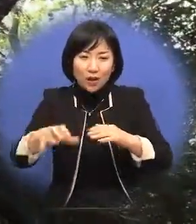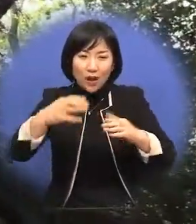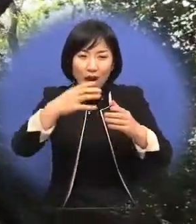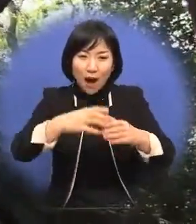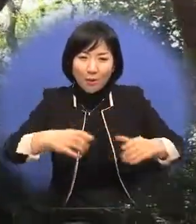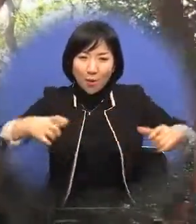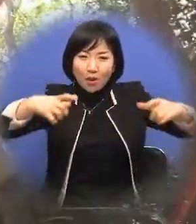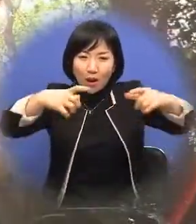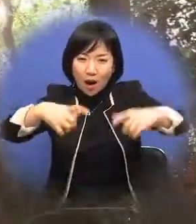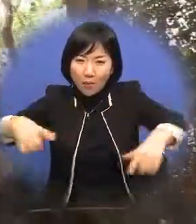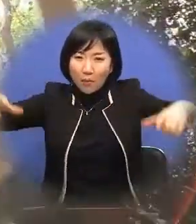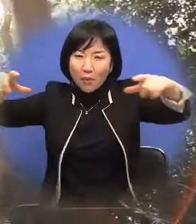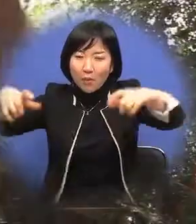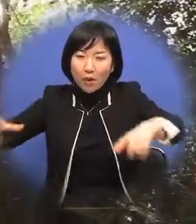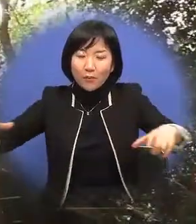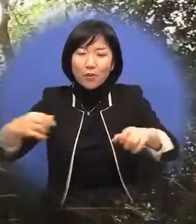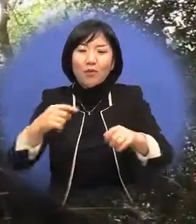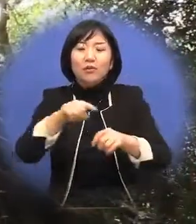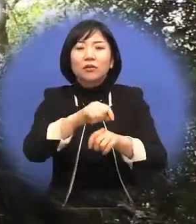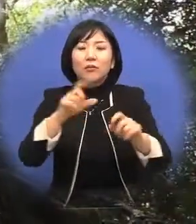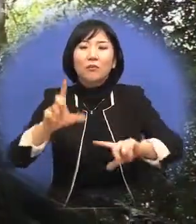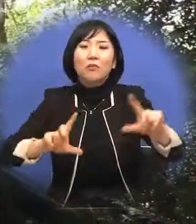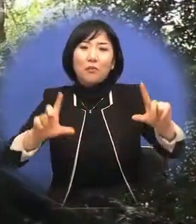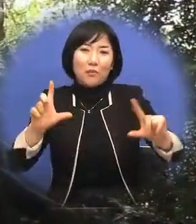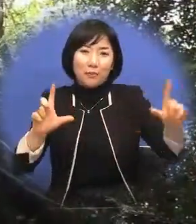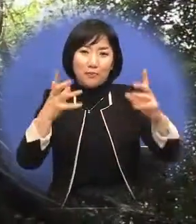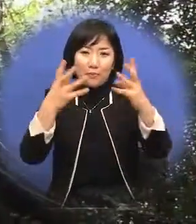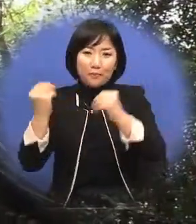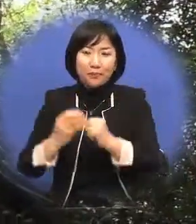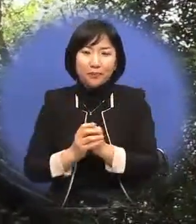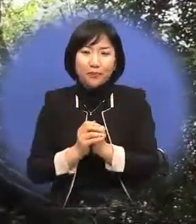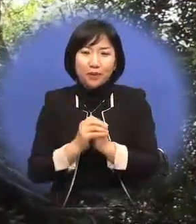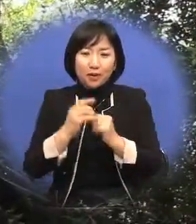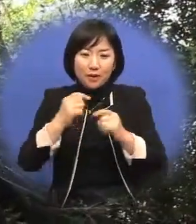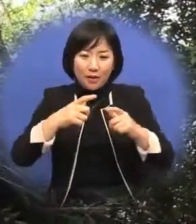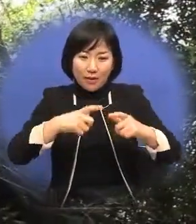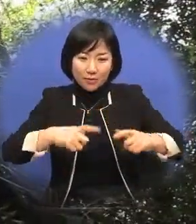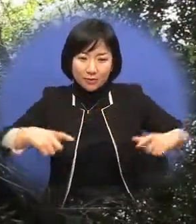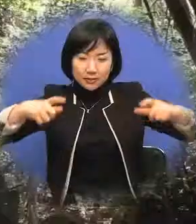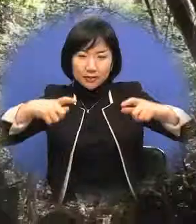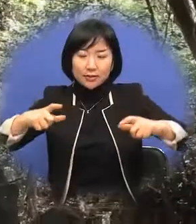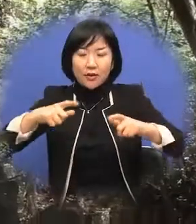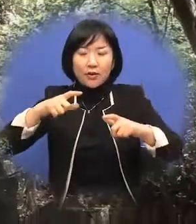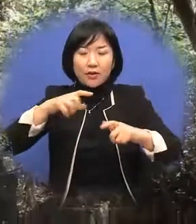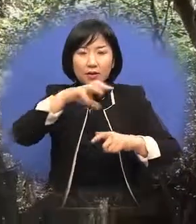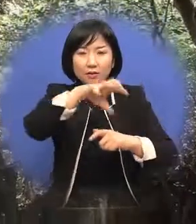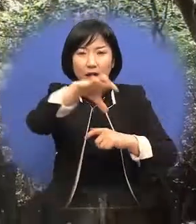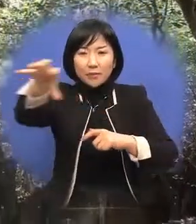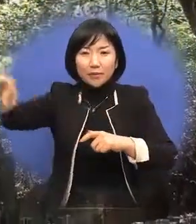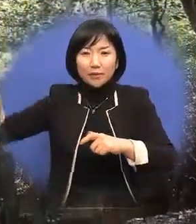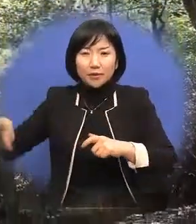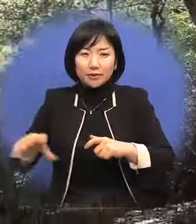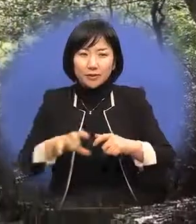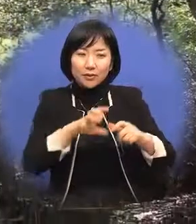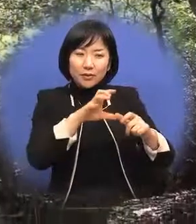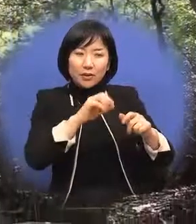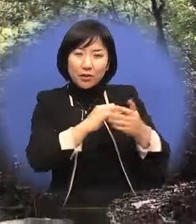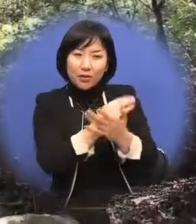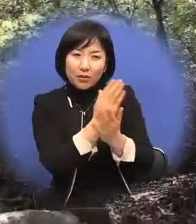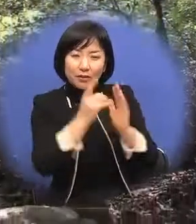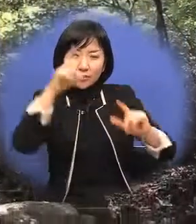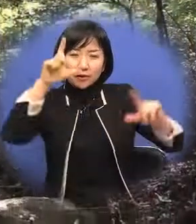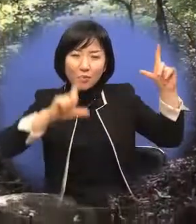오목한 함몰구와 계곡 지형이 발달했습니다. 엉덕 지형의 사면에서는 다각형에서